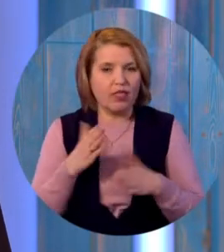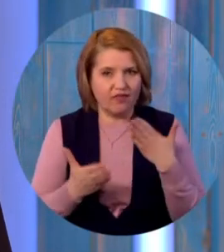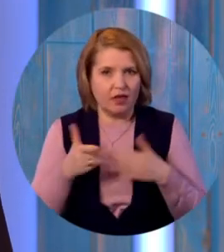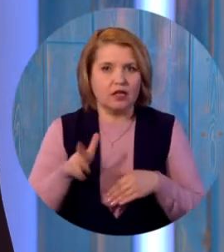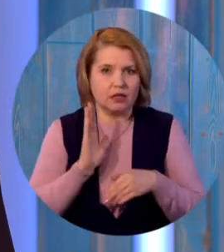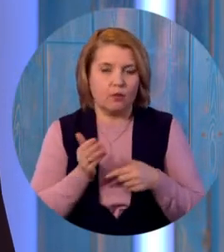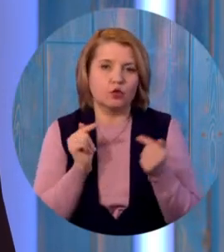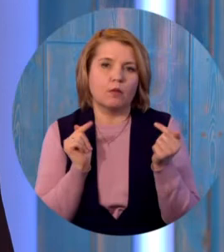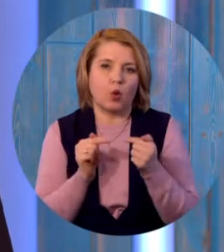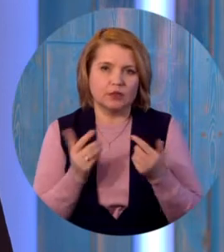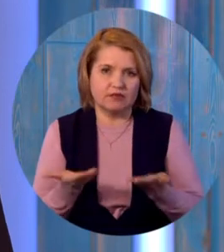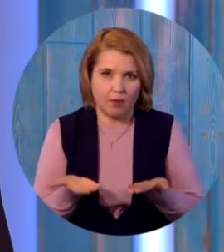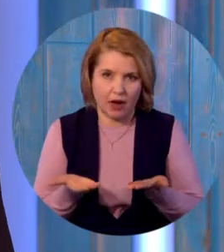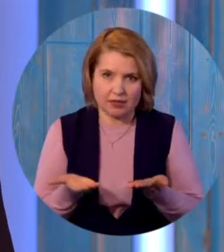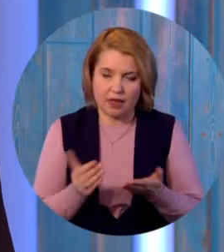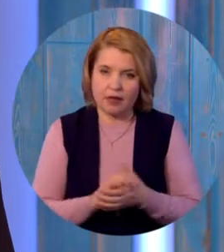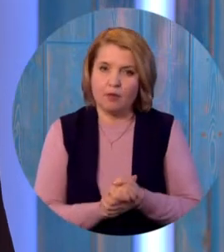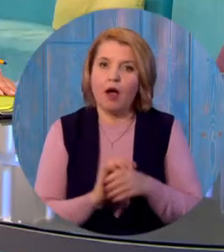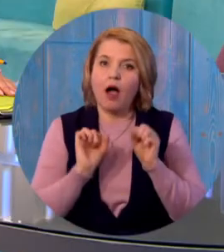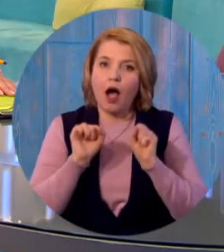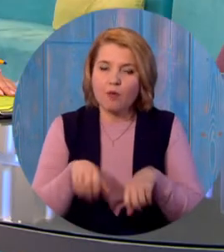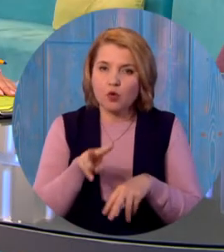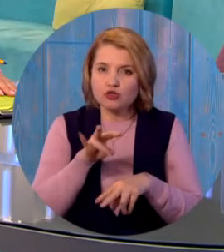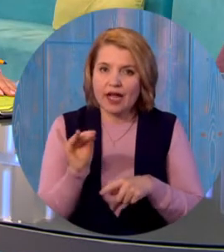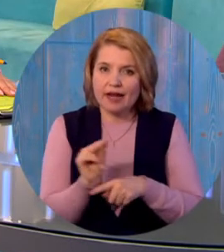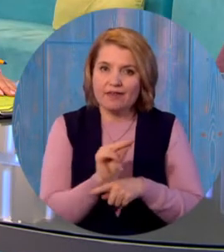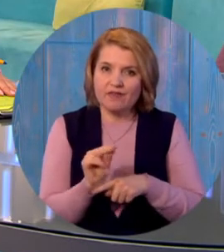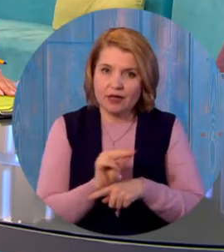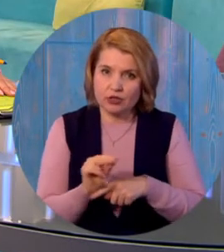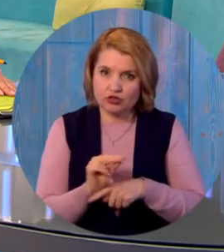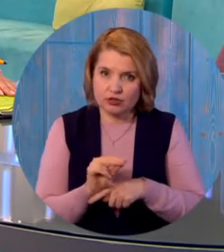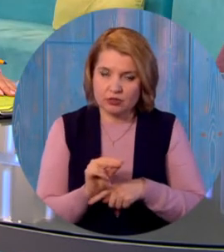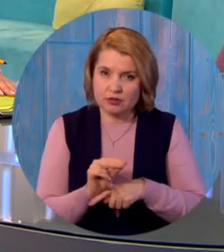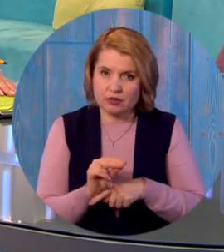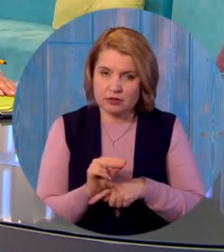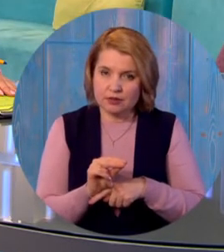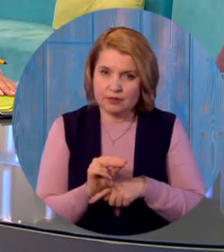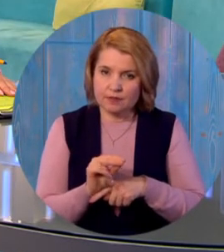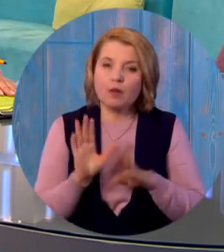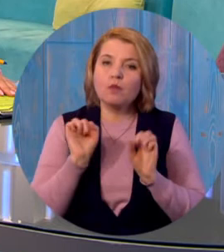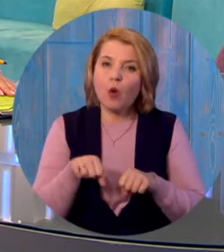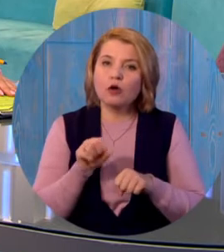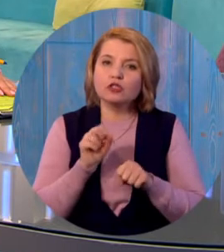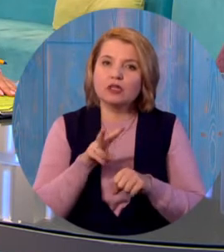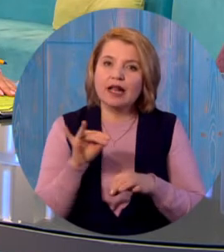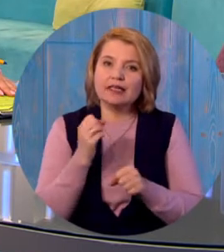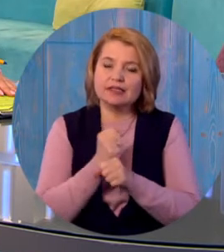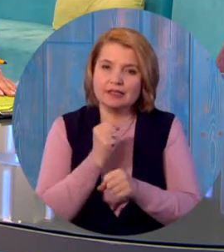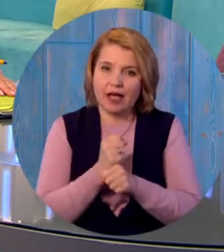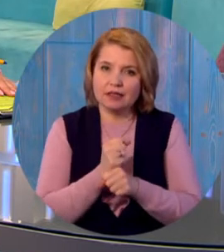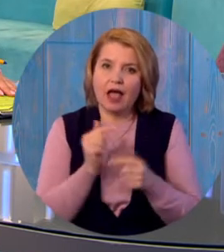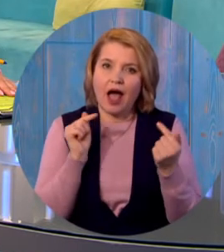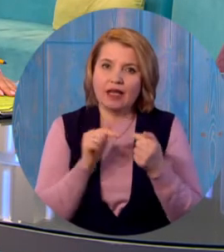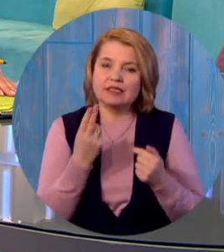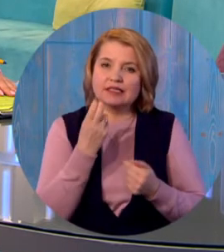противопоказанием. Скажите, а можно ли вылечить варикоз мастит? Мы уже обсудили, можно ли сделать антицеллюлитный массаж при